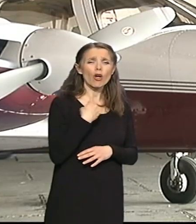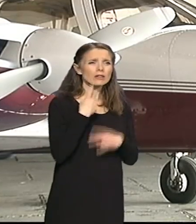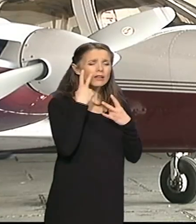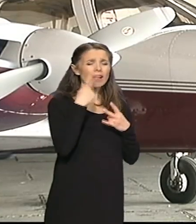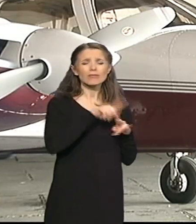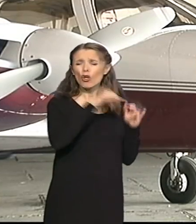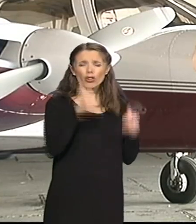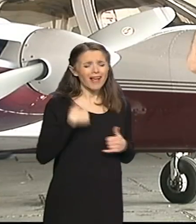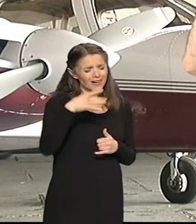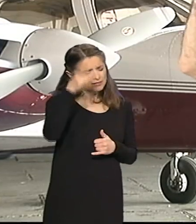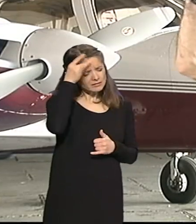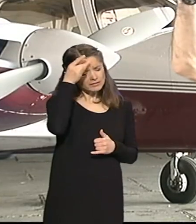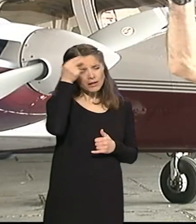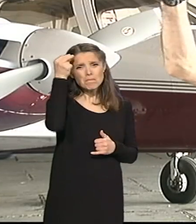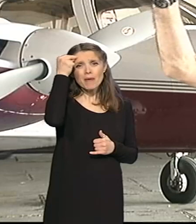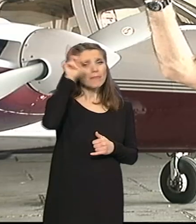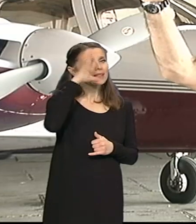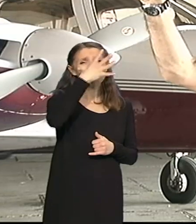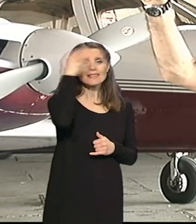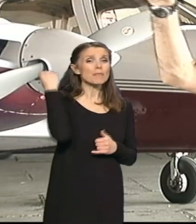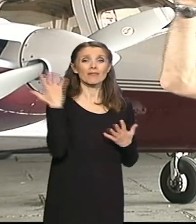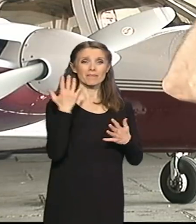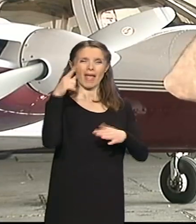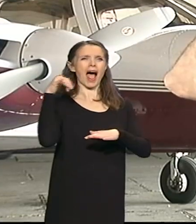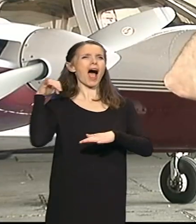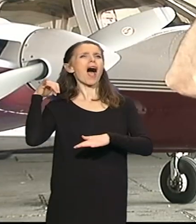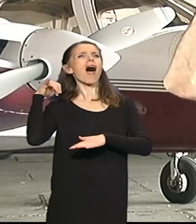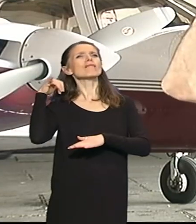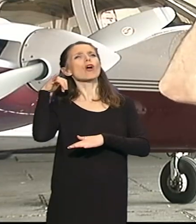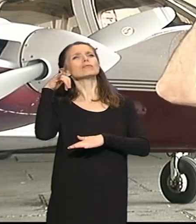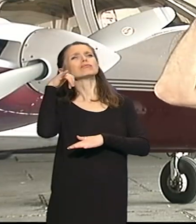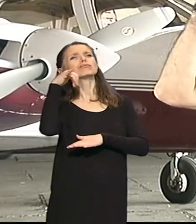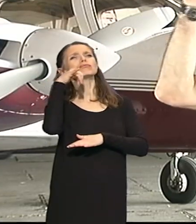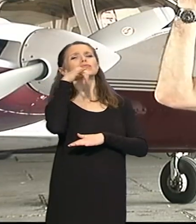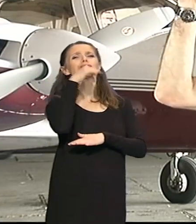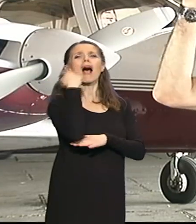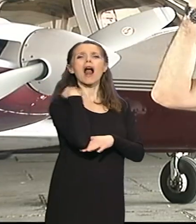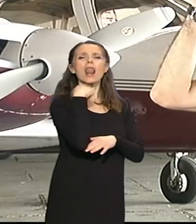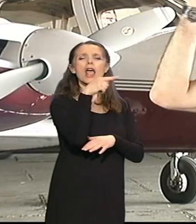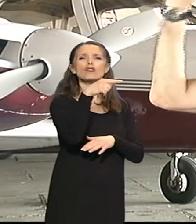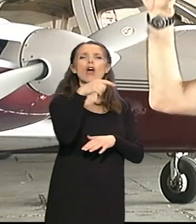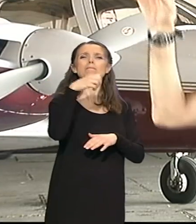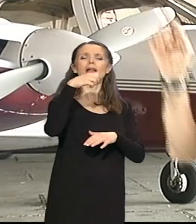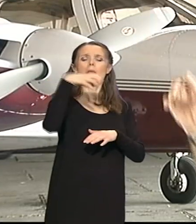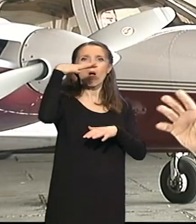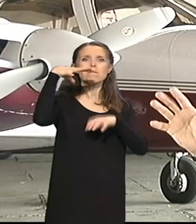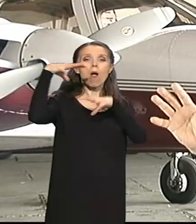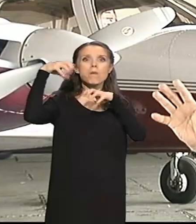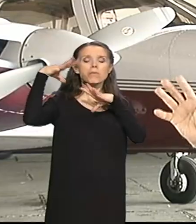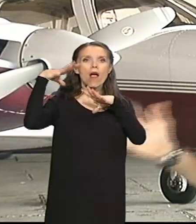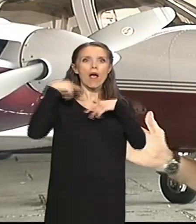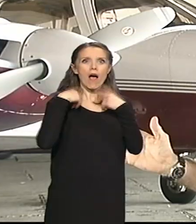slike kako avion leti iznad horizonta, iza njega se otvaraju padobrani. I ja sam